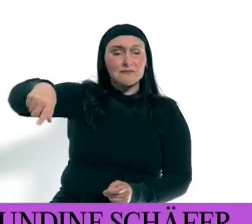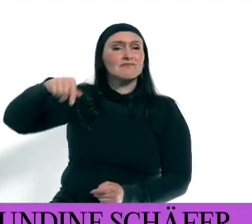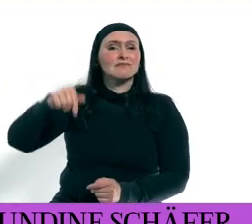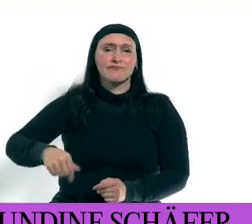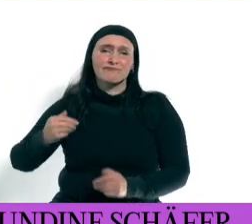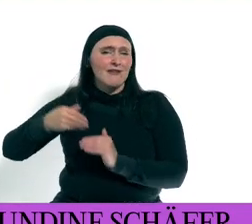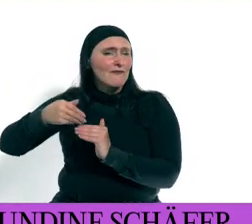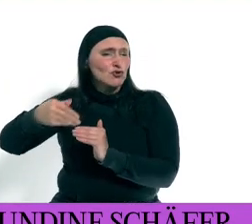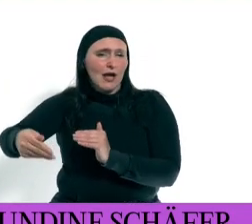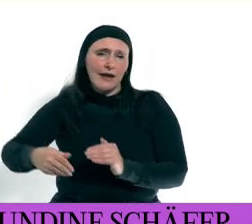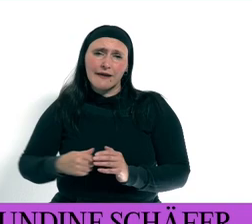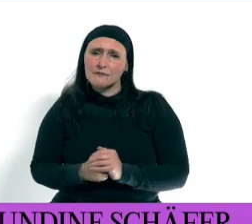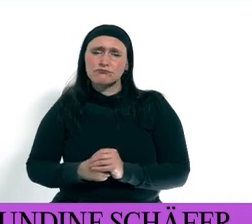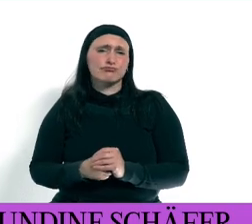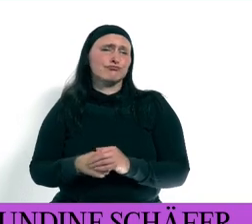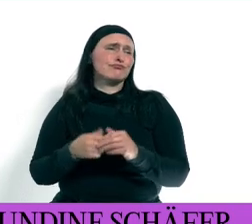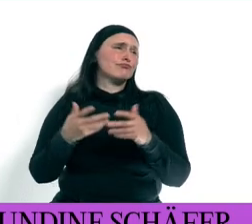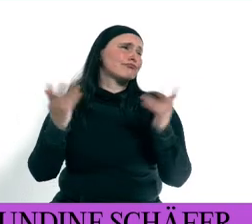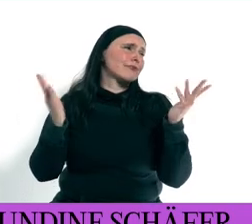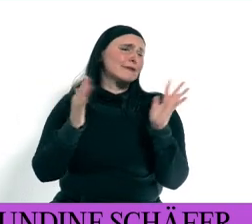Wiederaufgreifen der